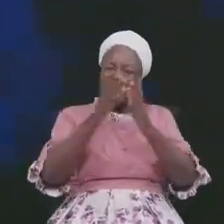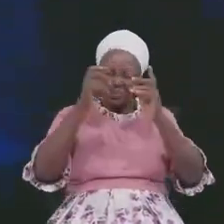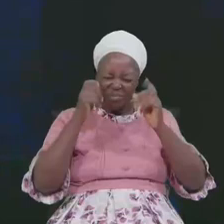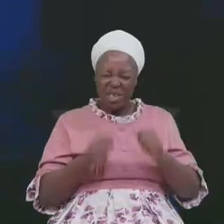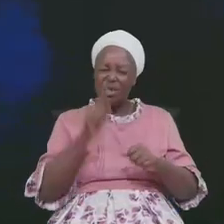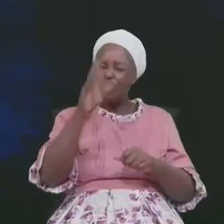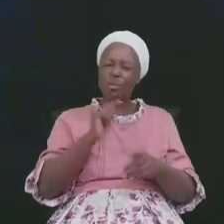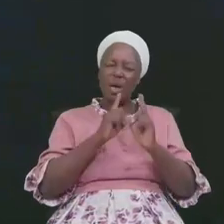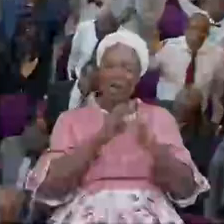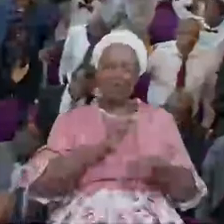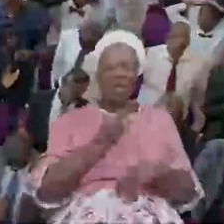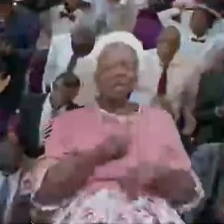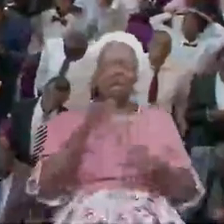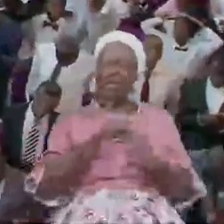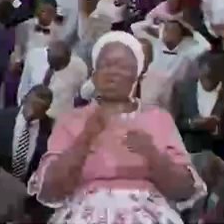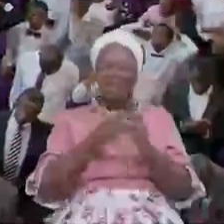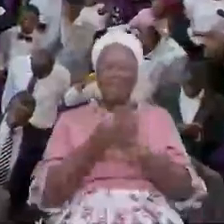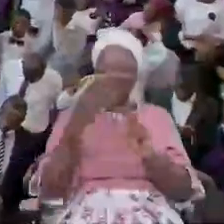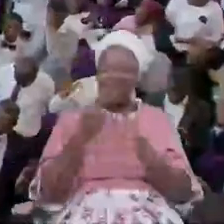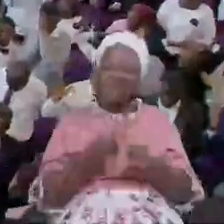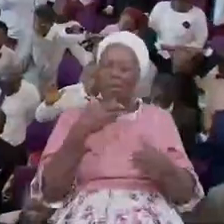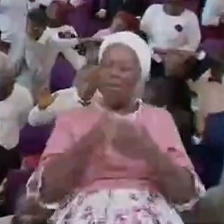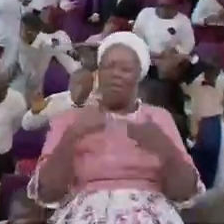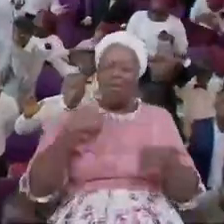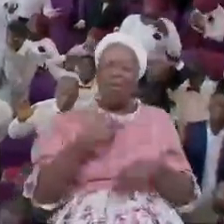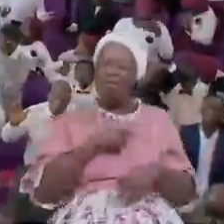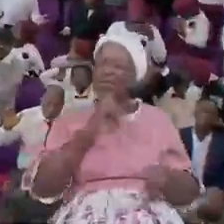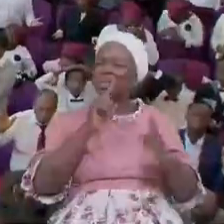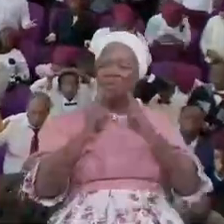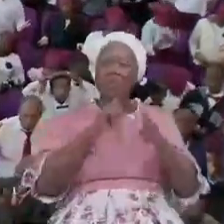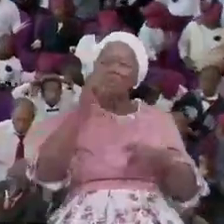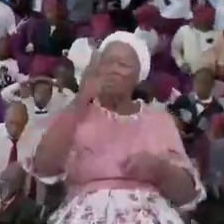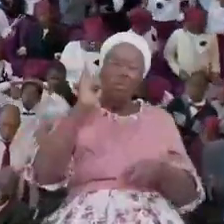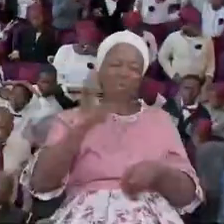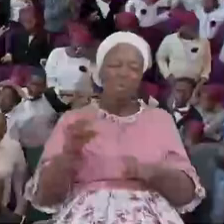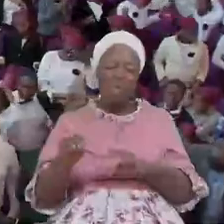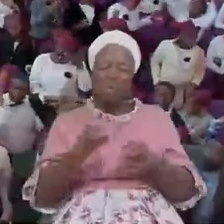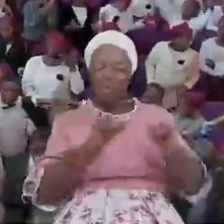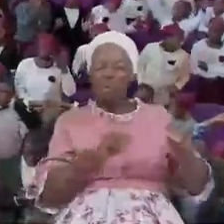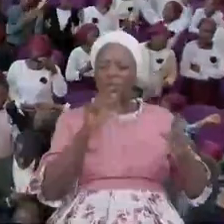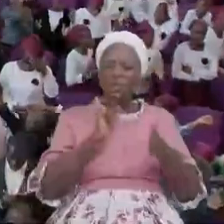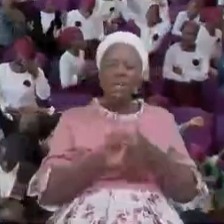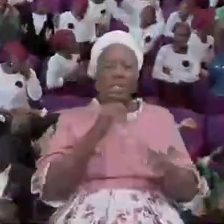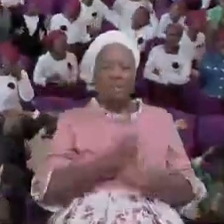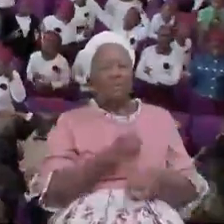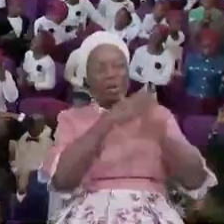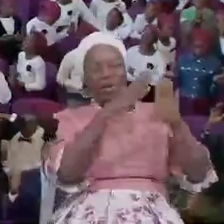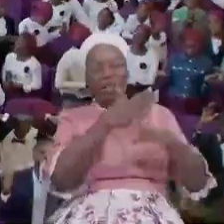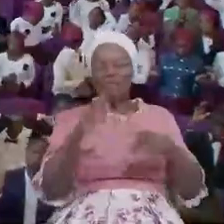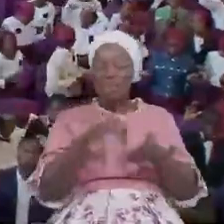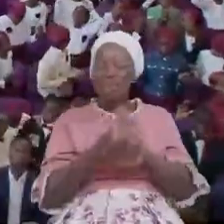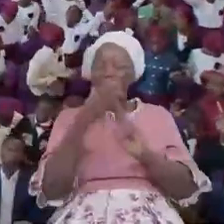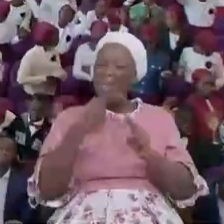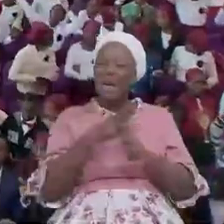nous exauces immédiatement. Avant que nous ne parlons, tu vas déplacer cette montagne. Et quand nous ouvrons